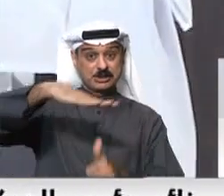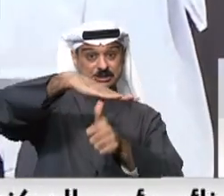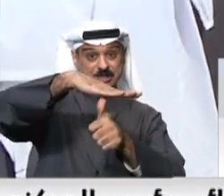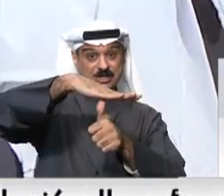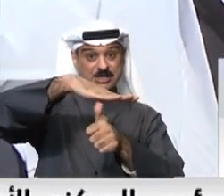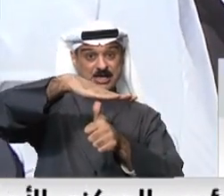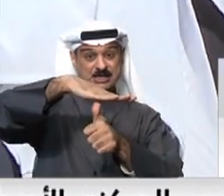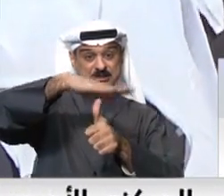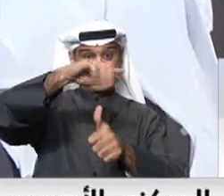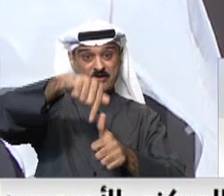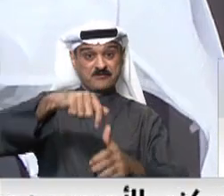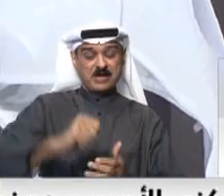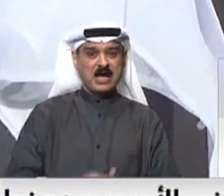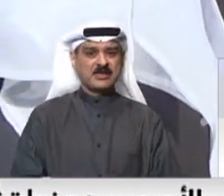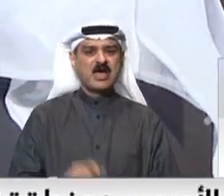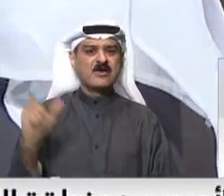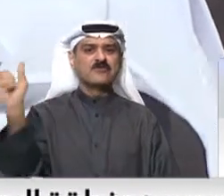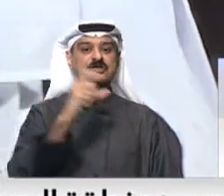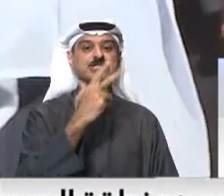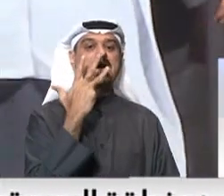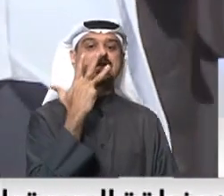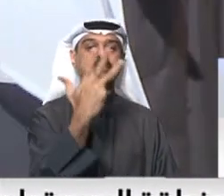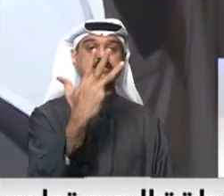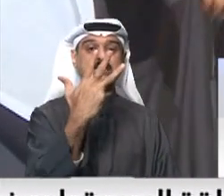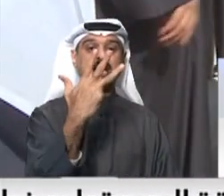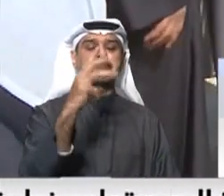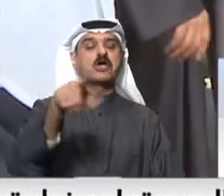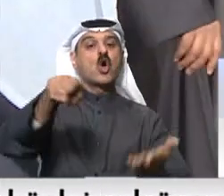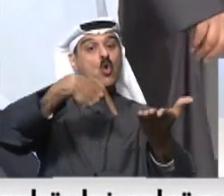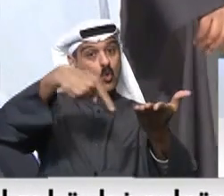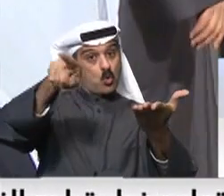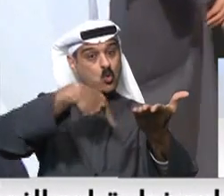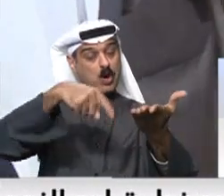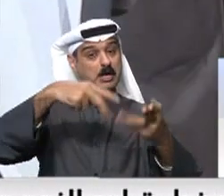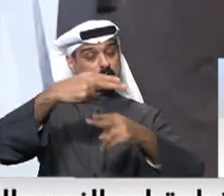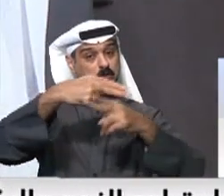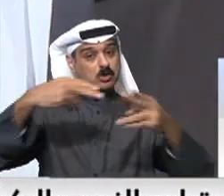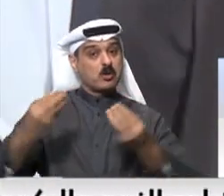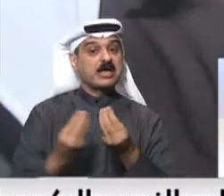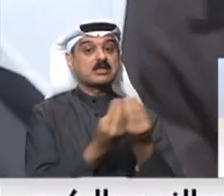في سبتمبر الماضي لقد وقعت